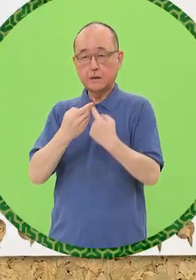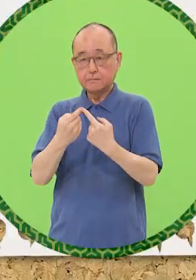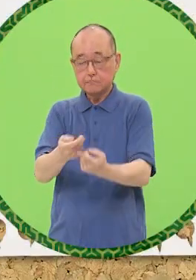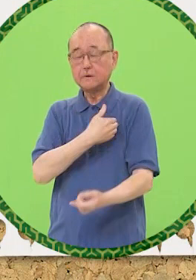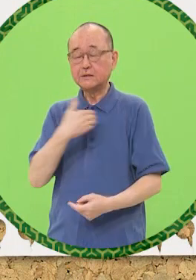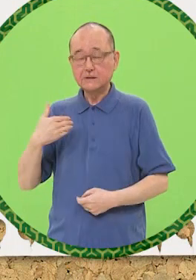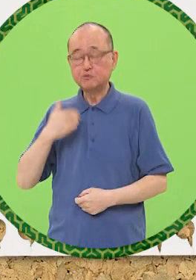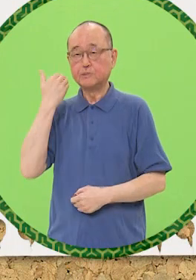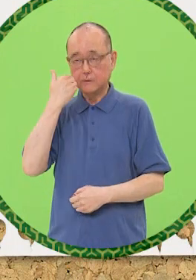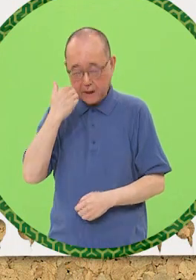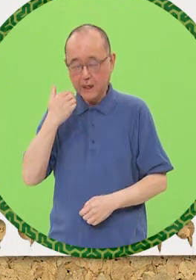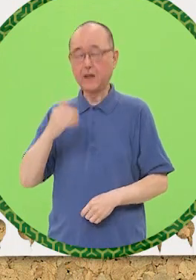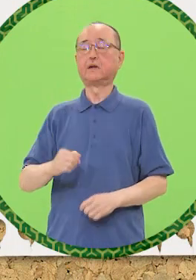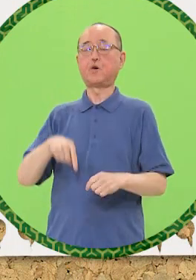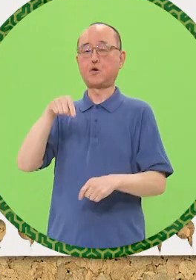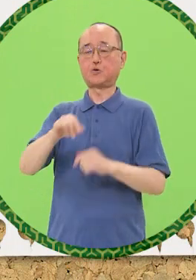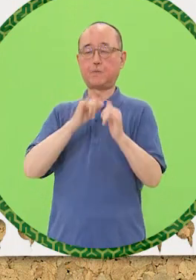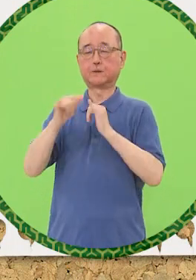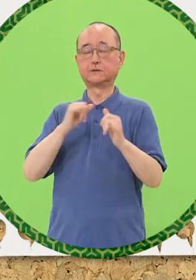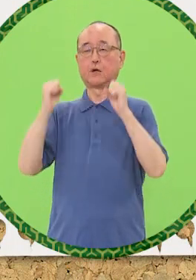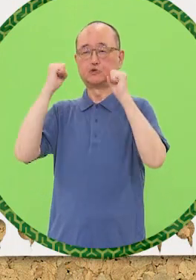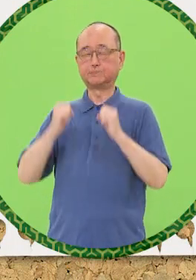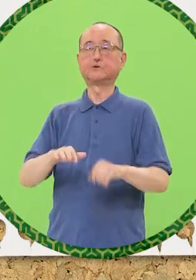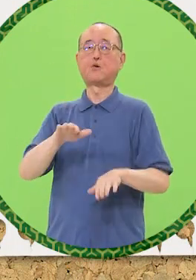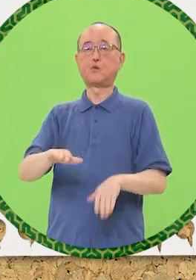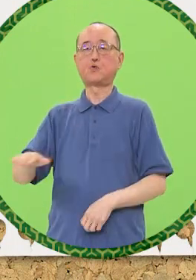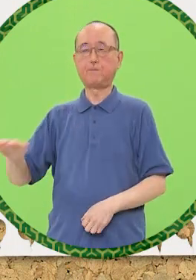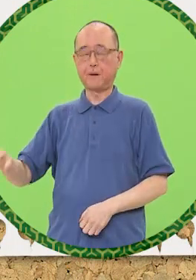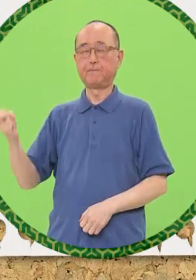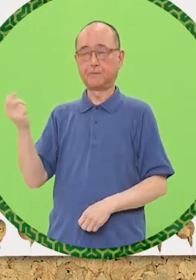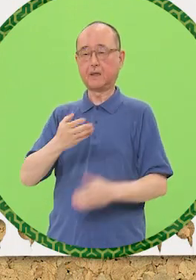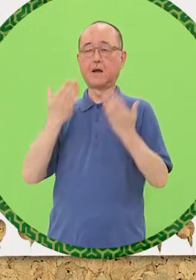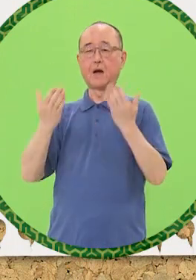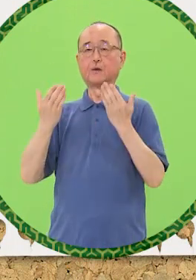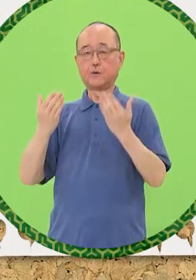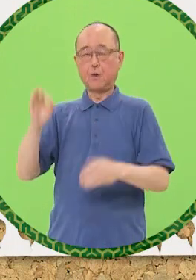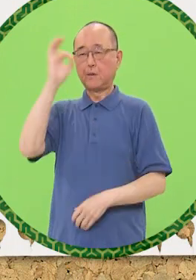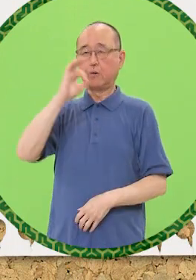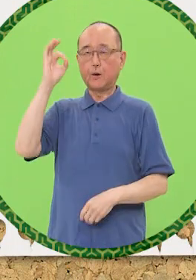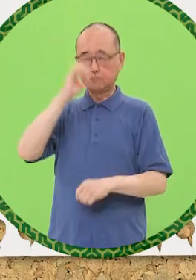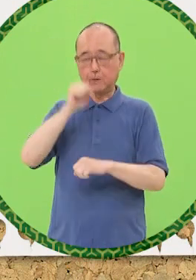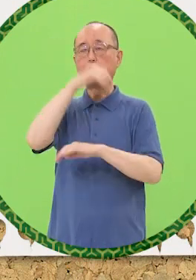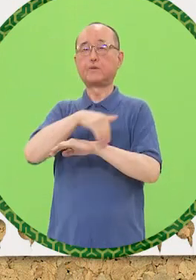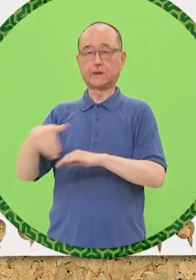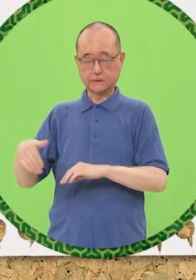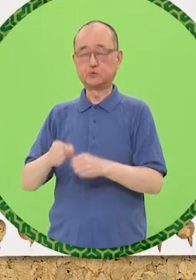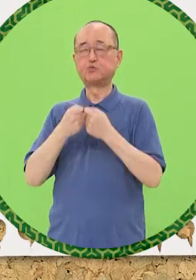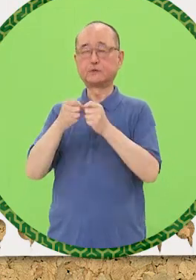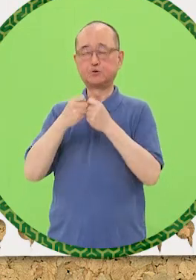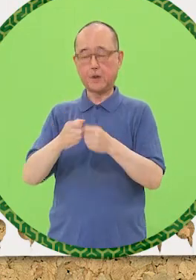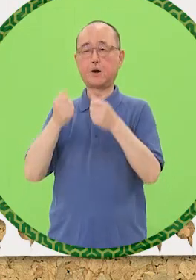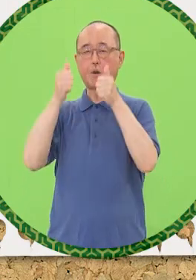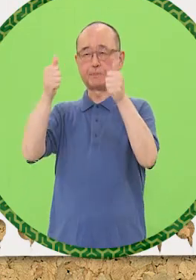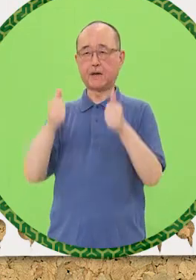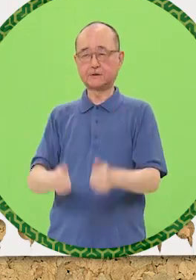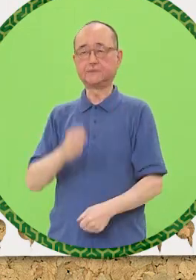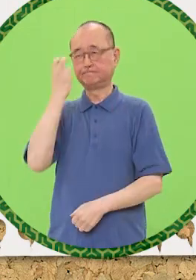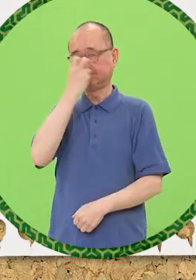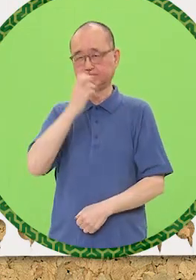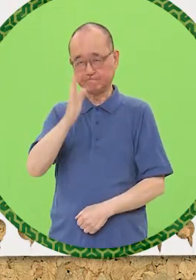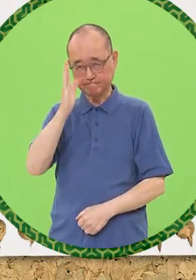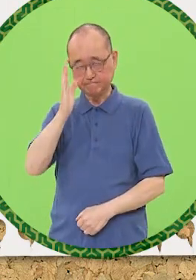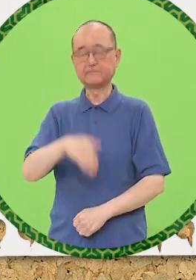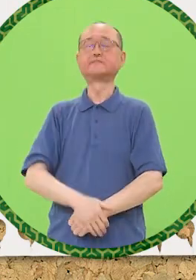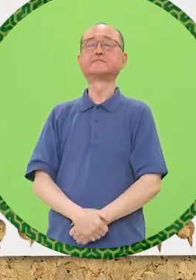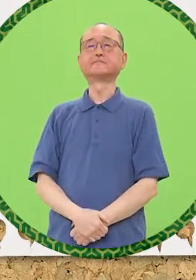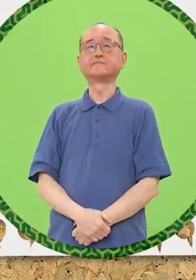町在住であれば入学することができます。またオープンスクールも開催予定です。詳しくは平尾町ホームページをご